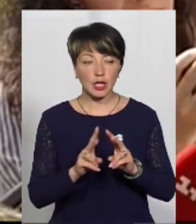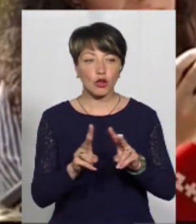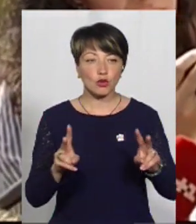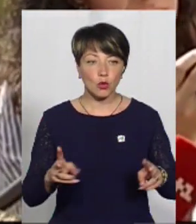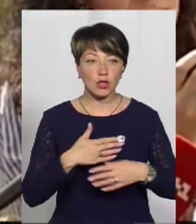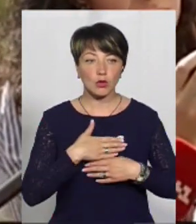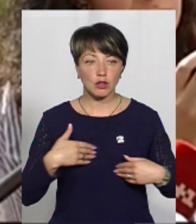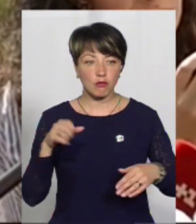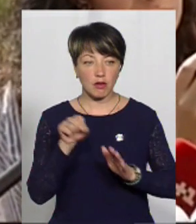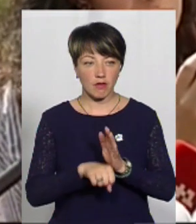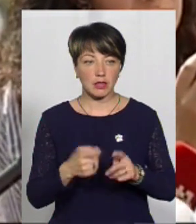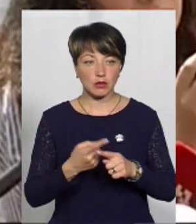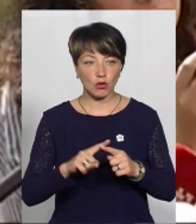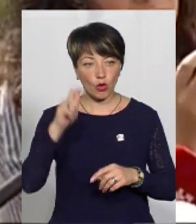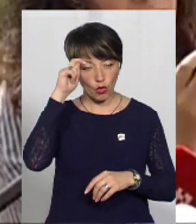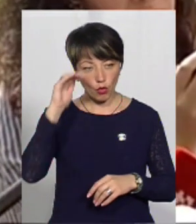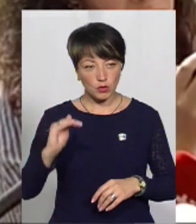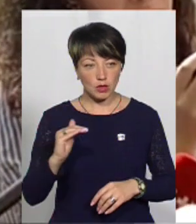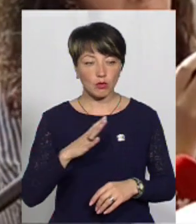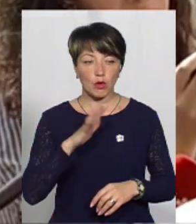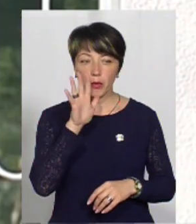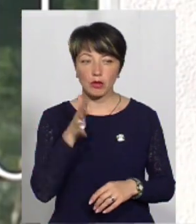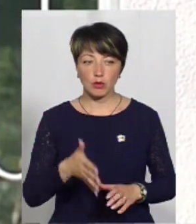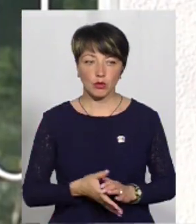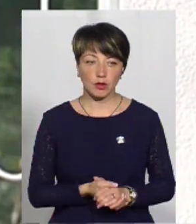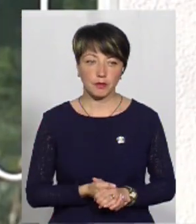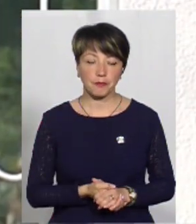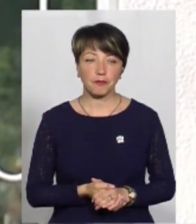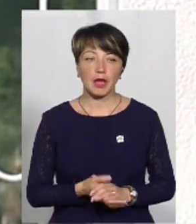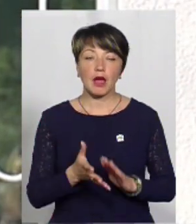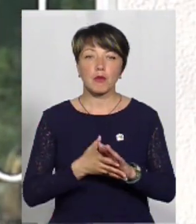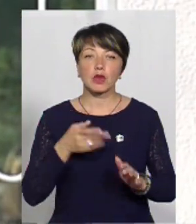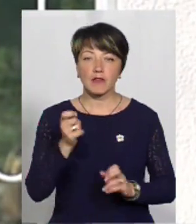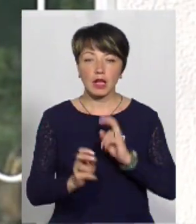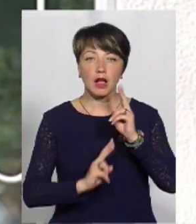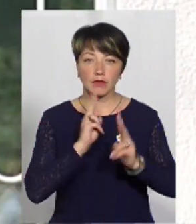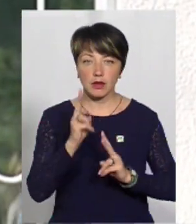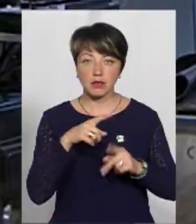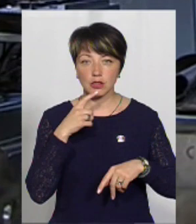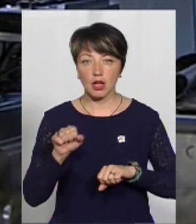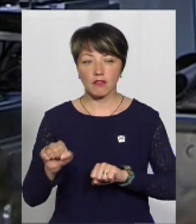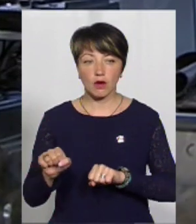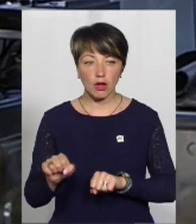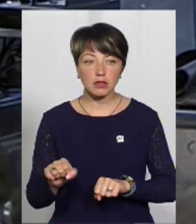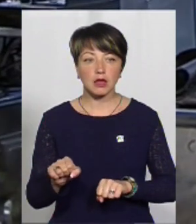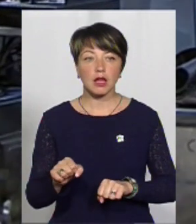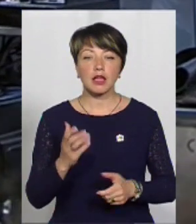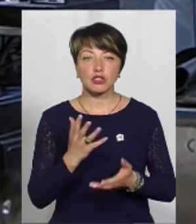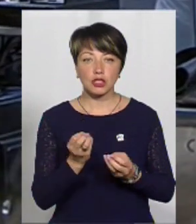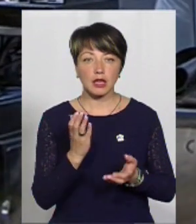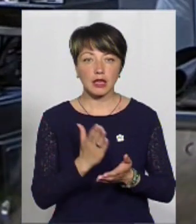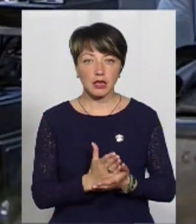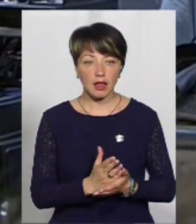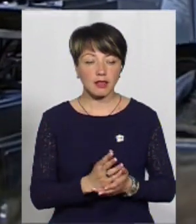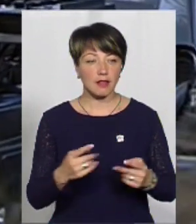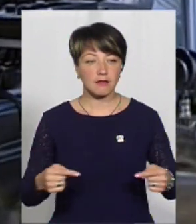не хотів вбивати того хлопчика, якому було 5 років. Подаватимуть апеляцію, говорить адвокат, а крім його підзахисних, каже, є ще й не